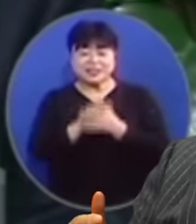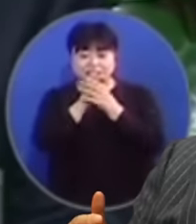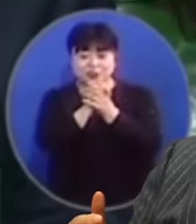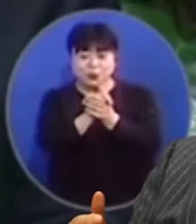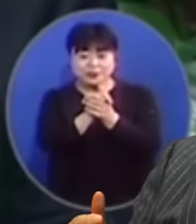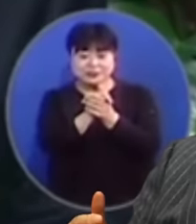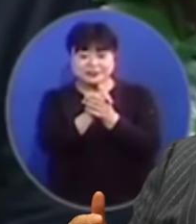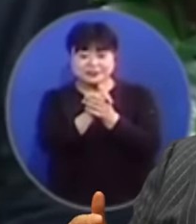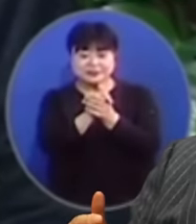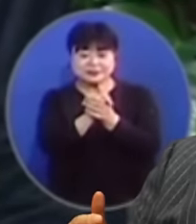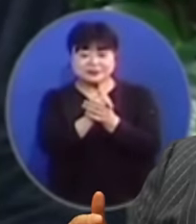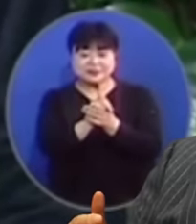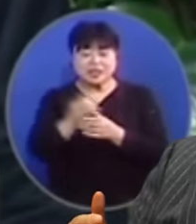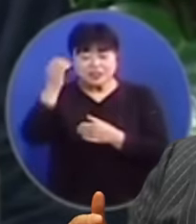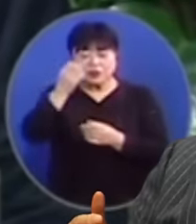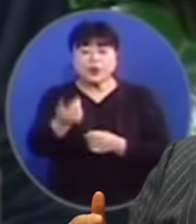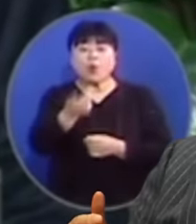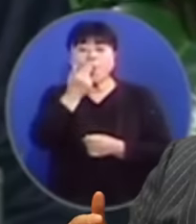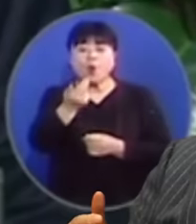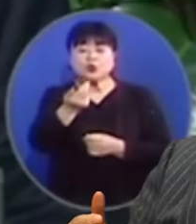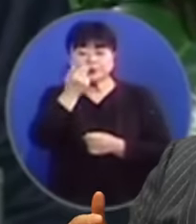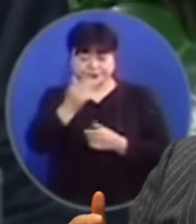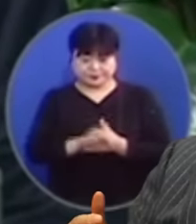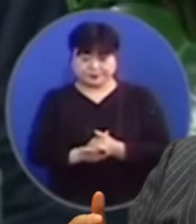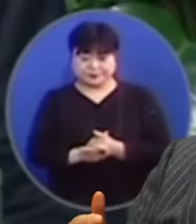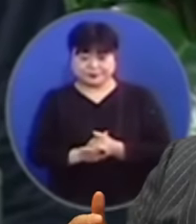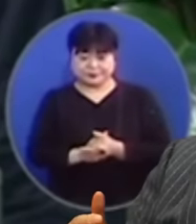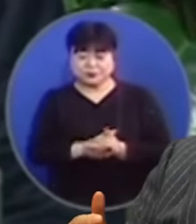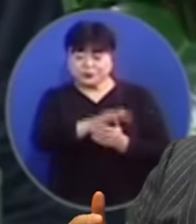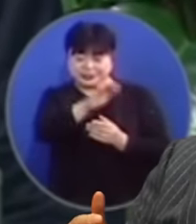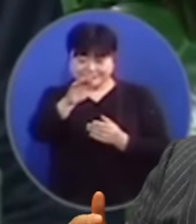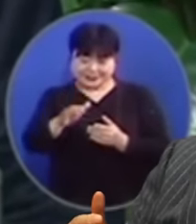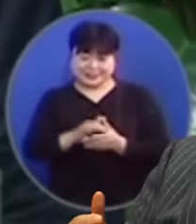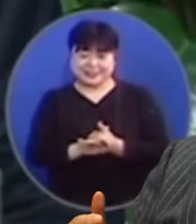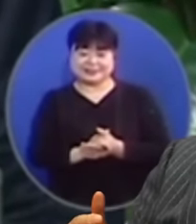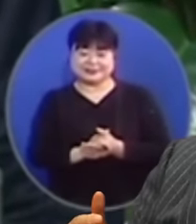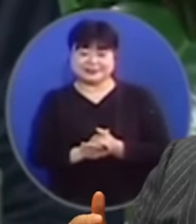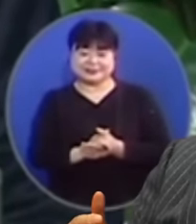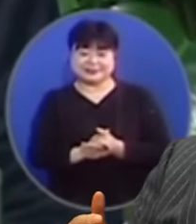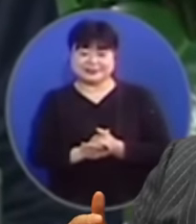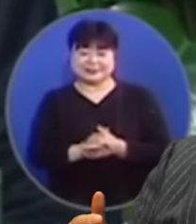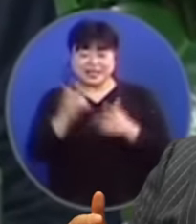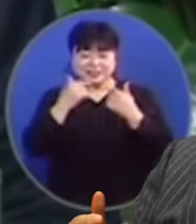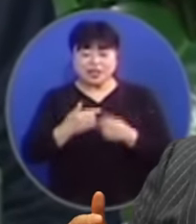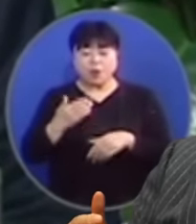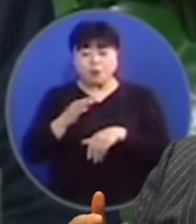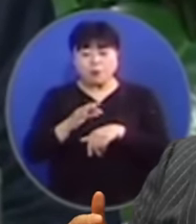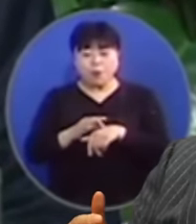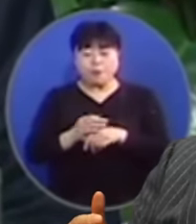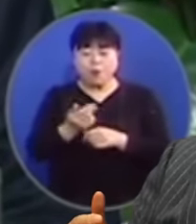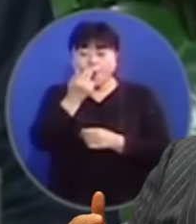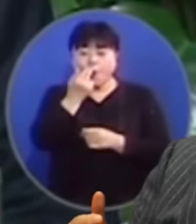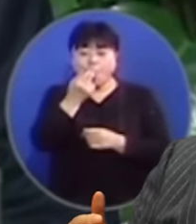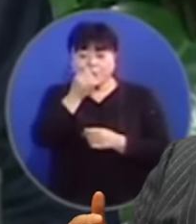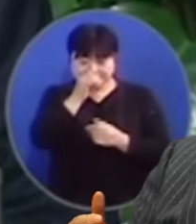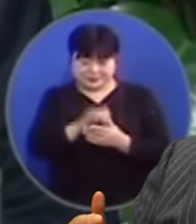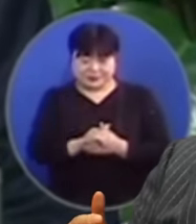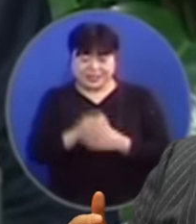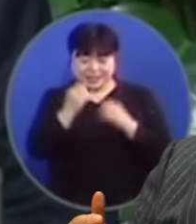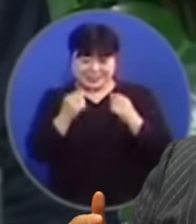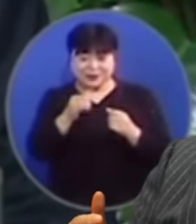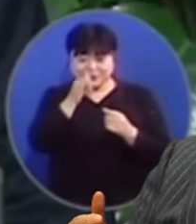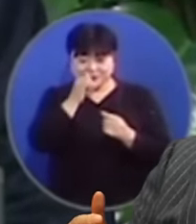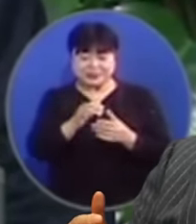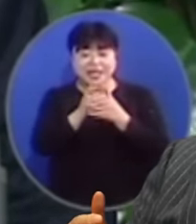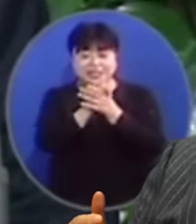기도는 영혼의 호흡입니다. 우리가 늘 육신으로 호흡을 해야 살고 있는